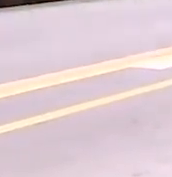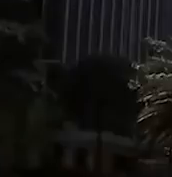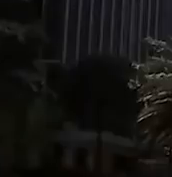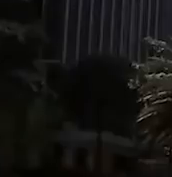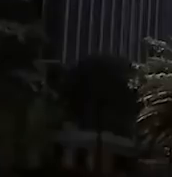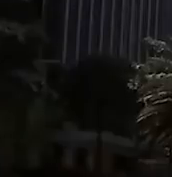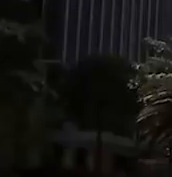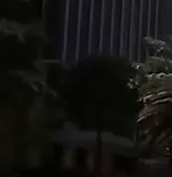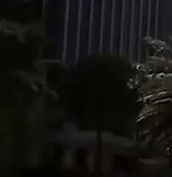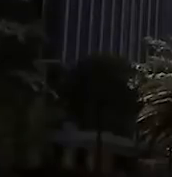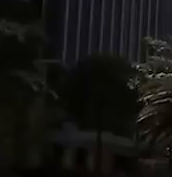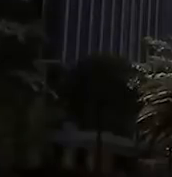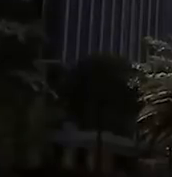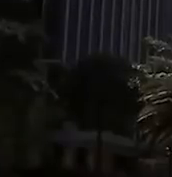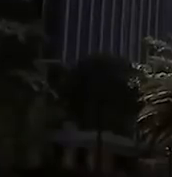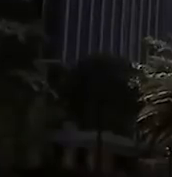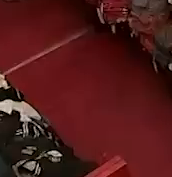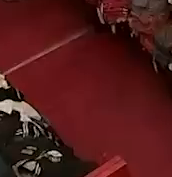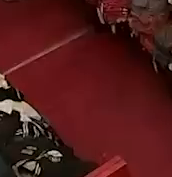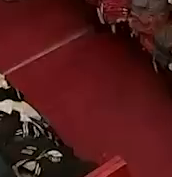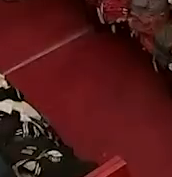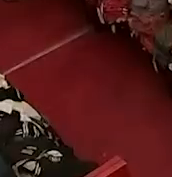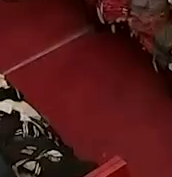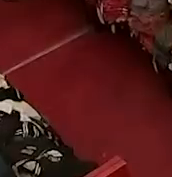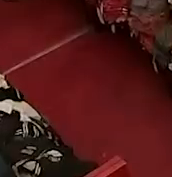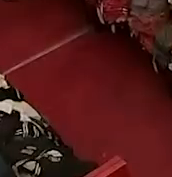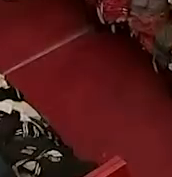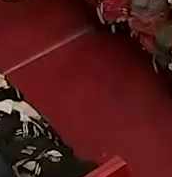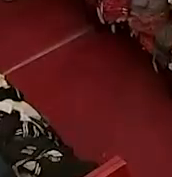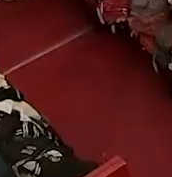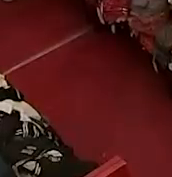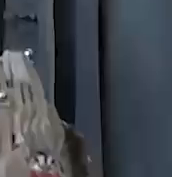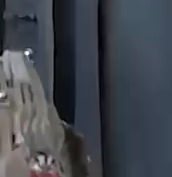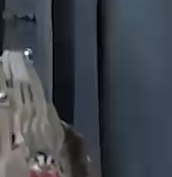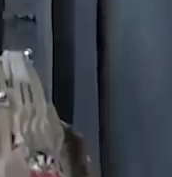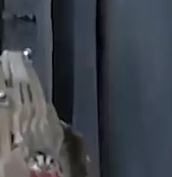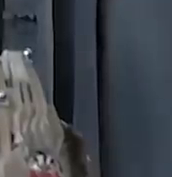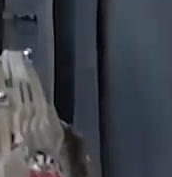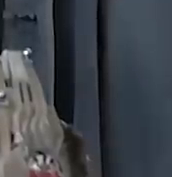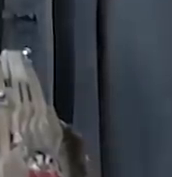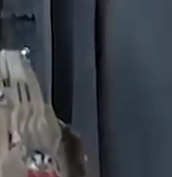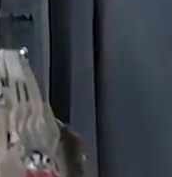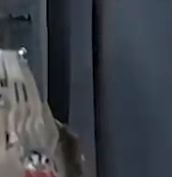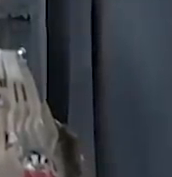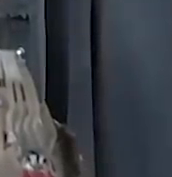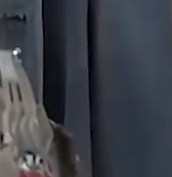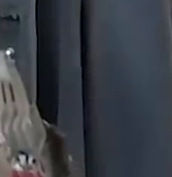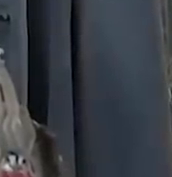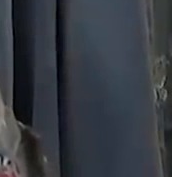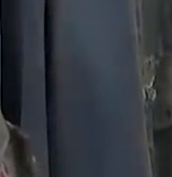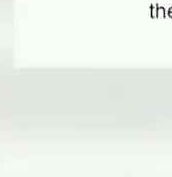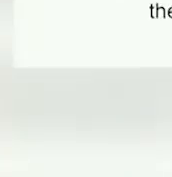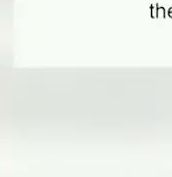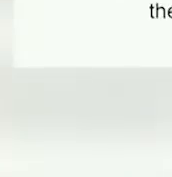agresibong pagbubukas ng ekonomiya na pwedeng makaengganyo sa mga negosyong sumubok muling mag-operate, tiyakin din ang fiscal sustainability ng